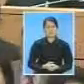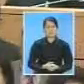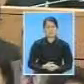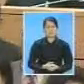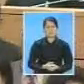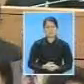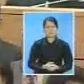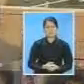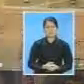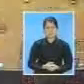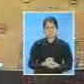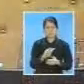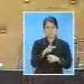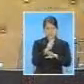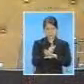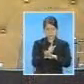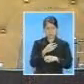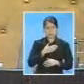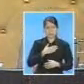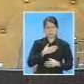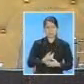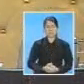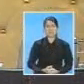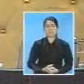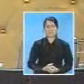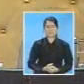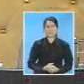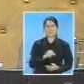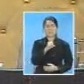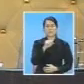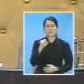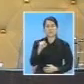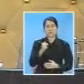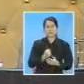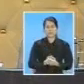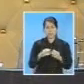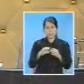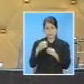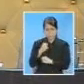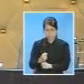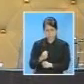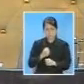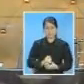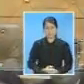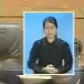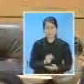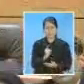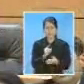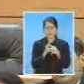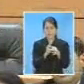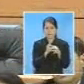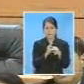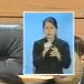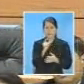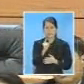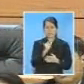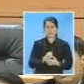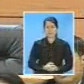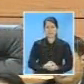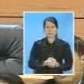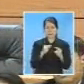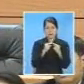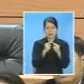ท่านประธานที่เคารพครับผมนัทมนัสฐานกรุงเทพมหานครพรรคประชาธิปัตย์ผมต้องมาทวงท่านประธานเรื่องการควบคุมการอภิปราย